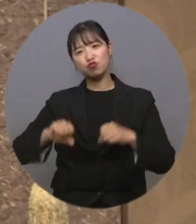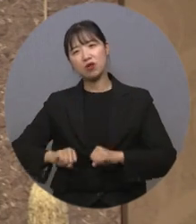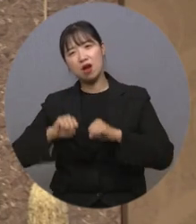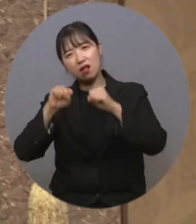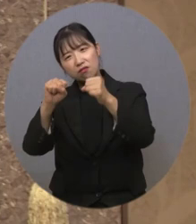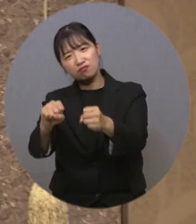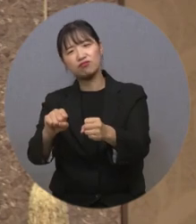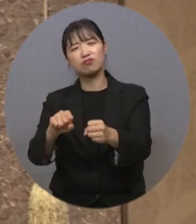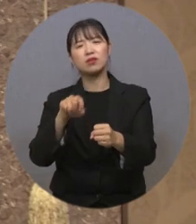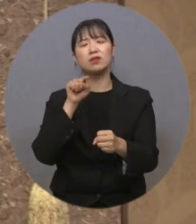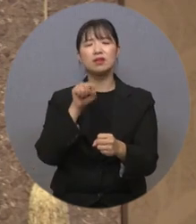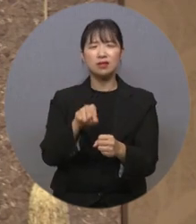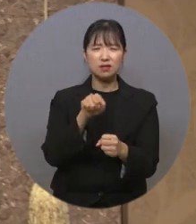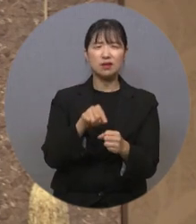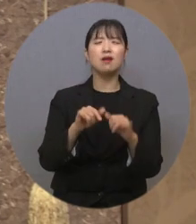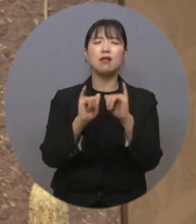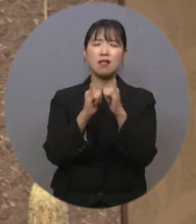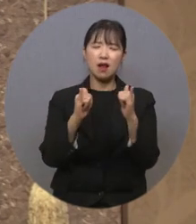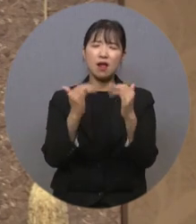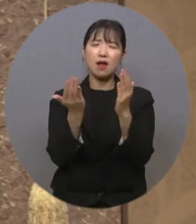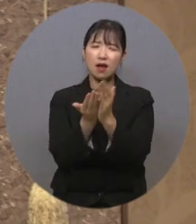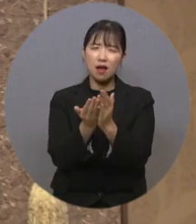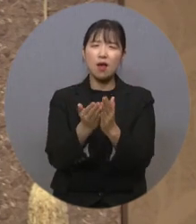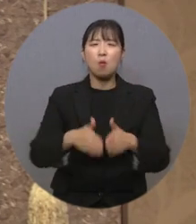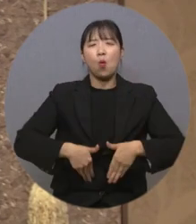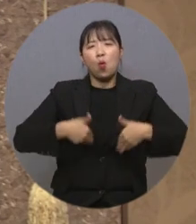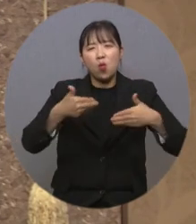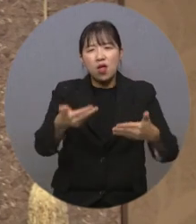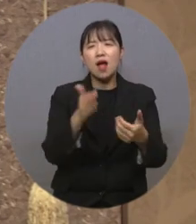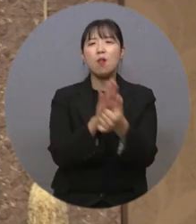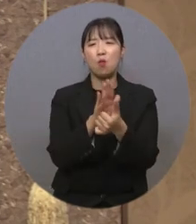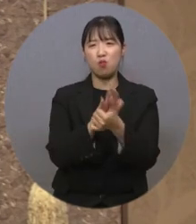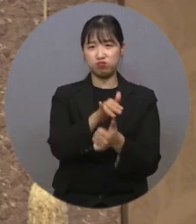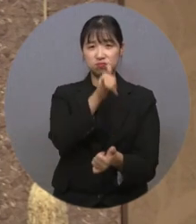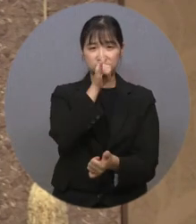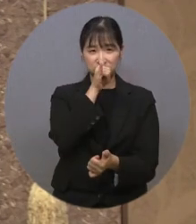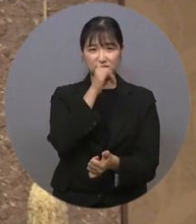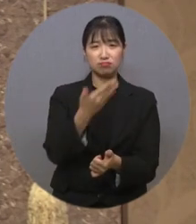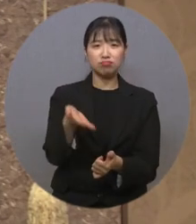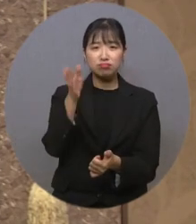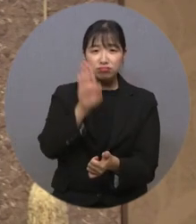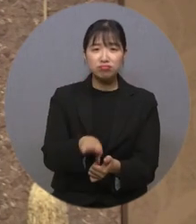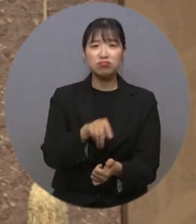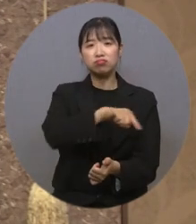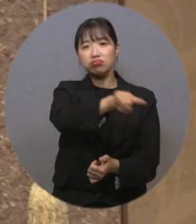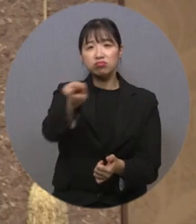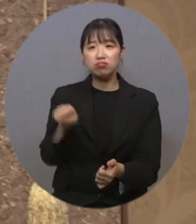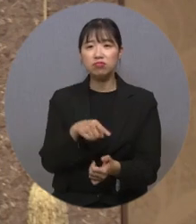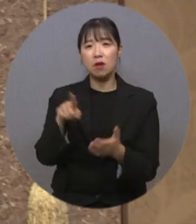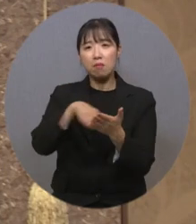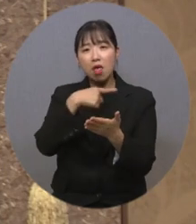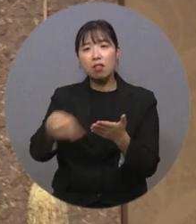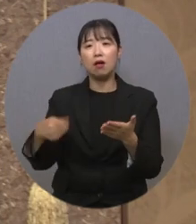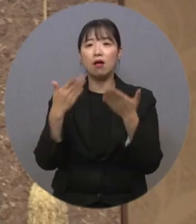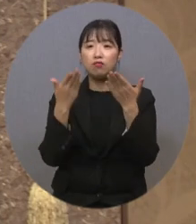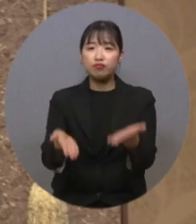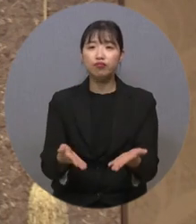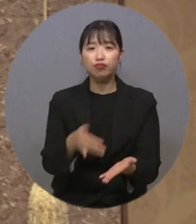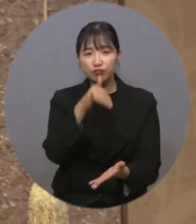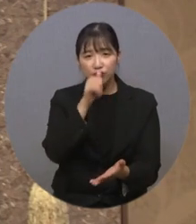그런 인도적인 봉사적인 측면에 도움은 있었지만 이분들에게 배상 책임을